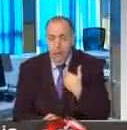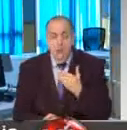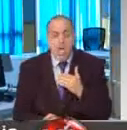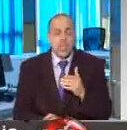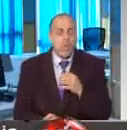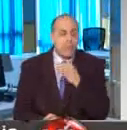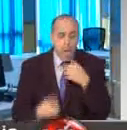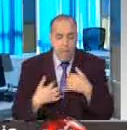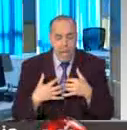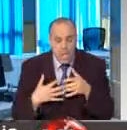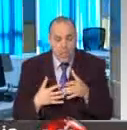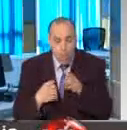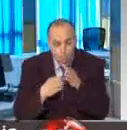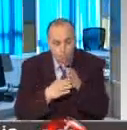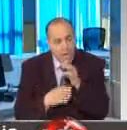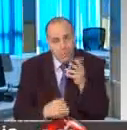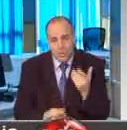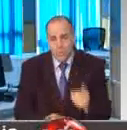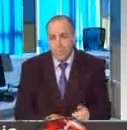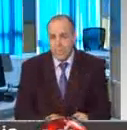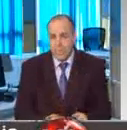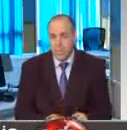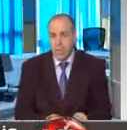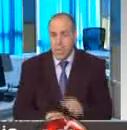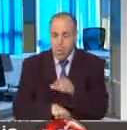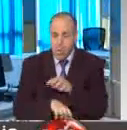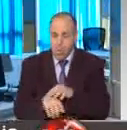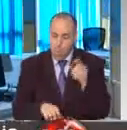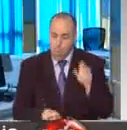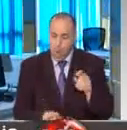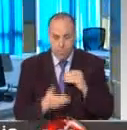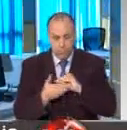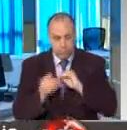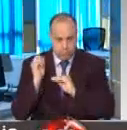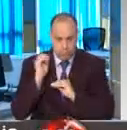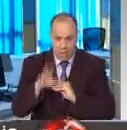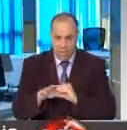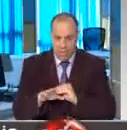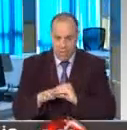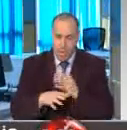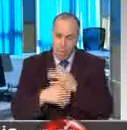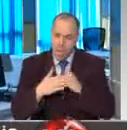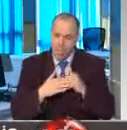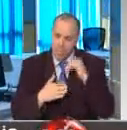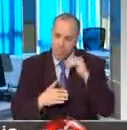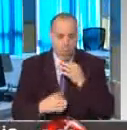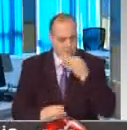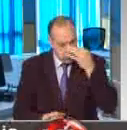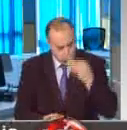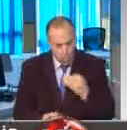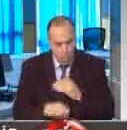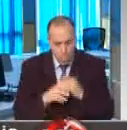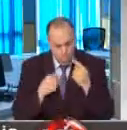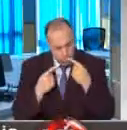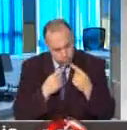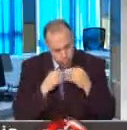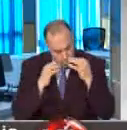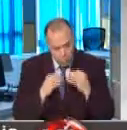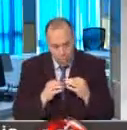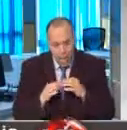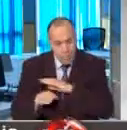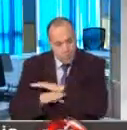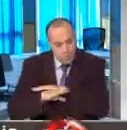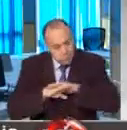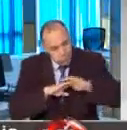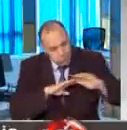كيفاش ميكانيك انا كيفاش يدخل لي لغات. راسلنا السيد الوالي والي نابل عن طريق السيد معتمد دقليب بعدونا وانهم ادرجوا الموضوع وادرجوا الطريق هذا